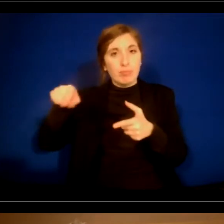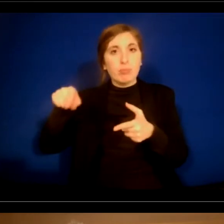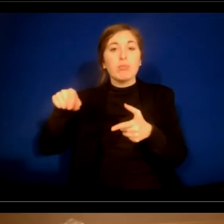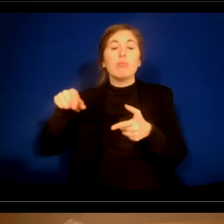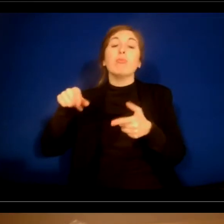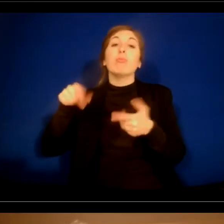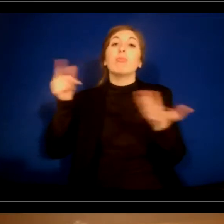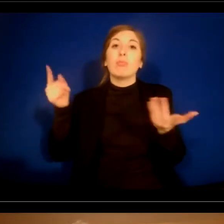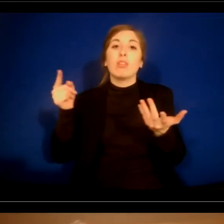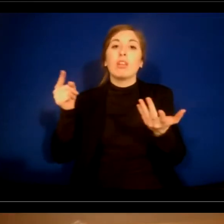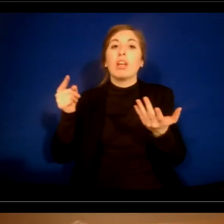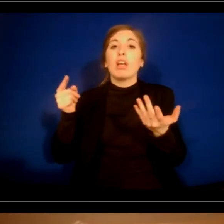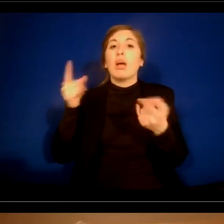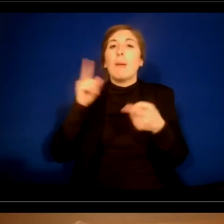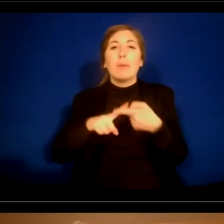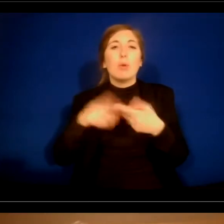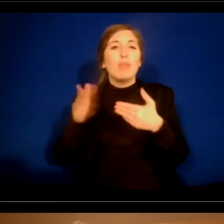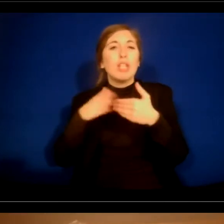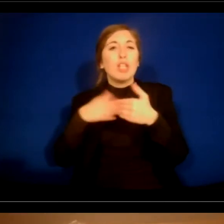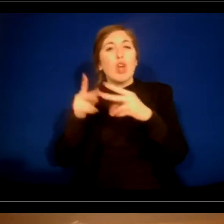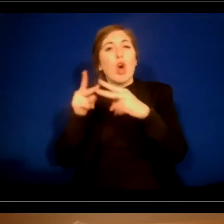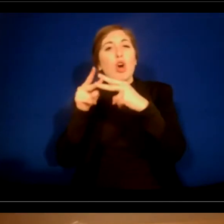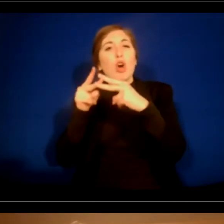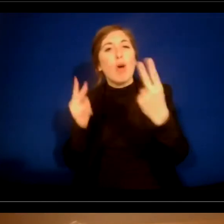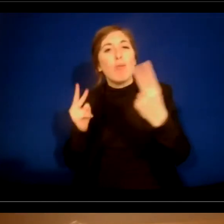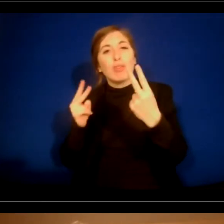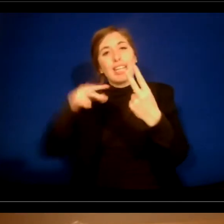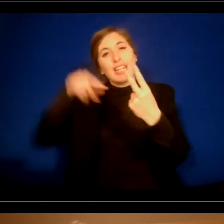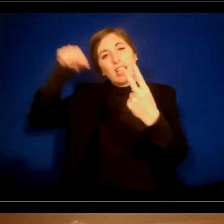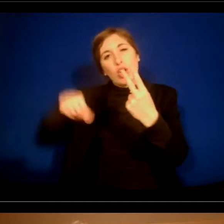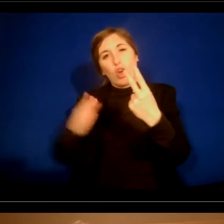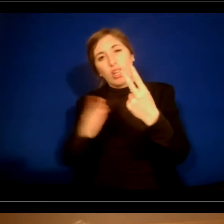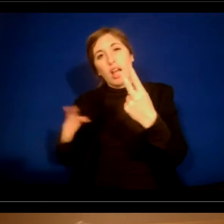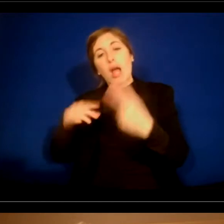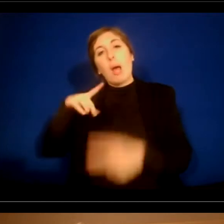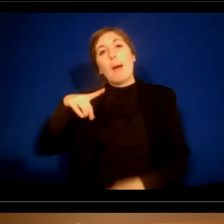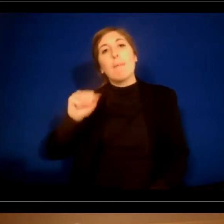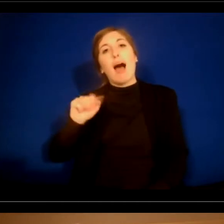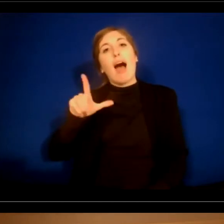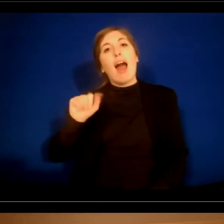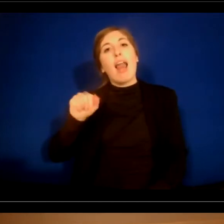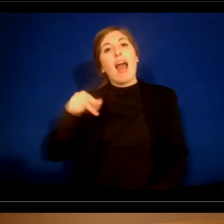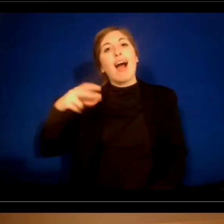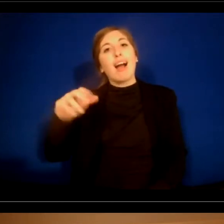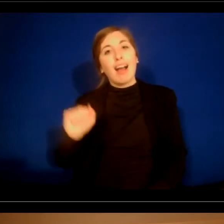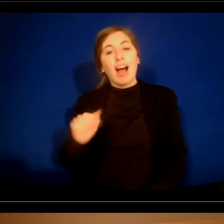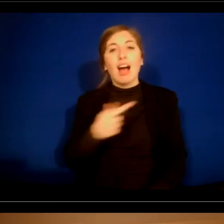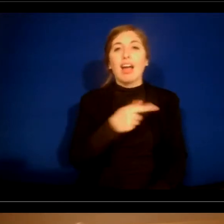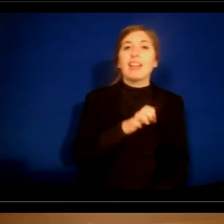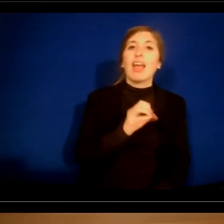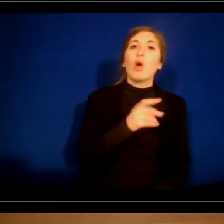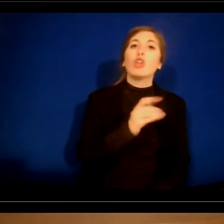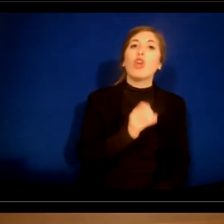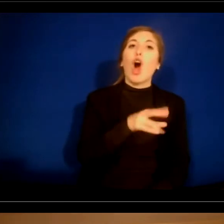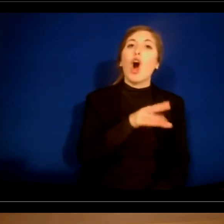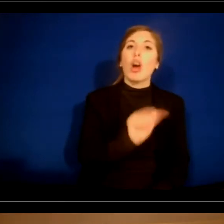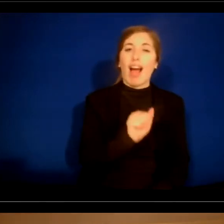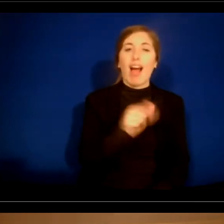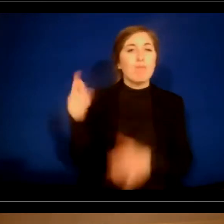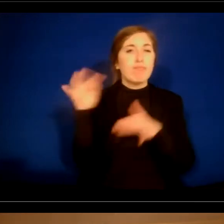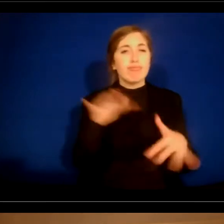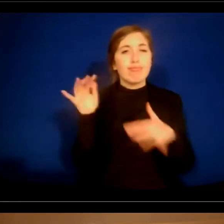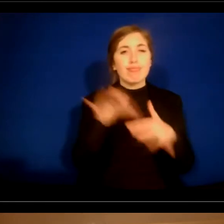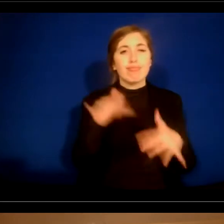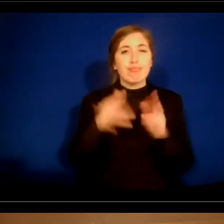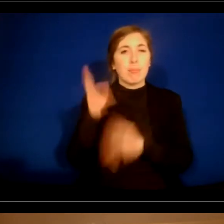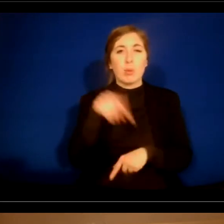nei confini alle frontiere meridionali del paese, quelle di Palanca e Tudora, dove i flussi sono più alti, soprattutto in quelle di